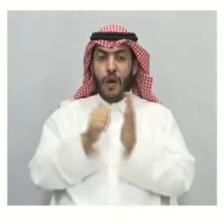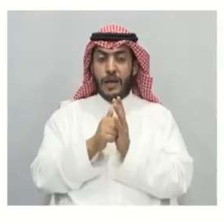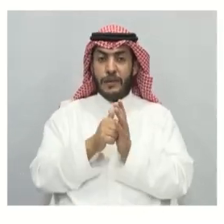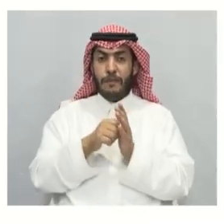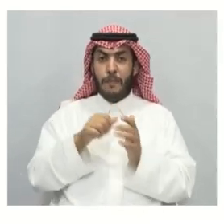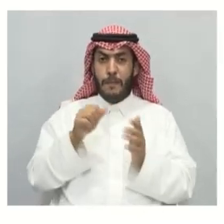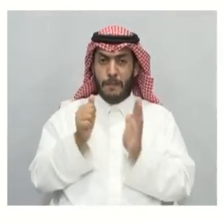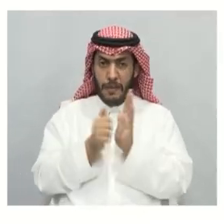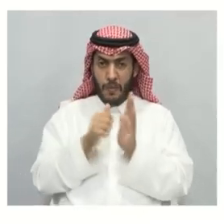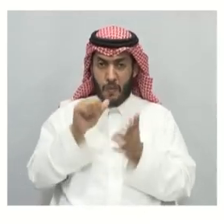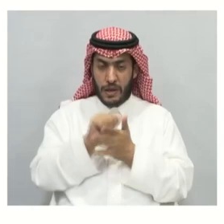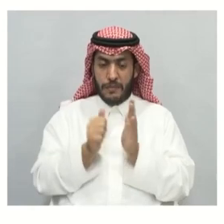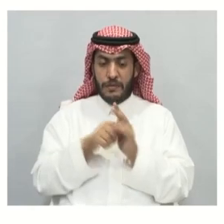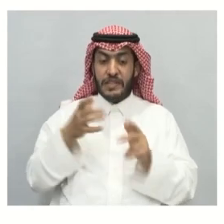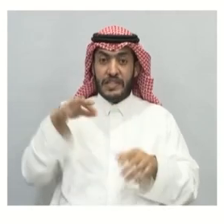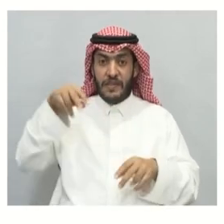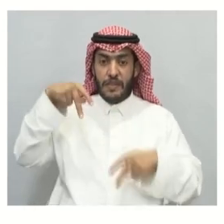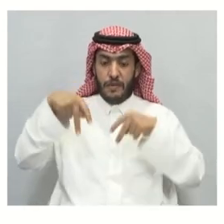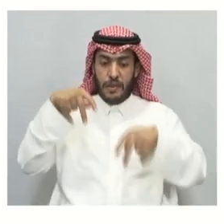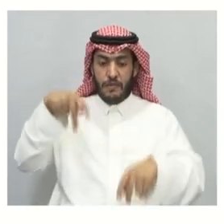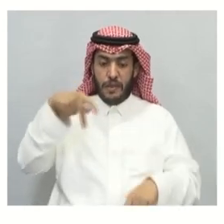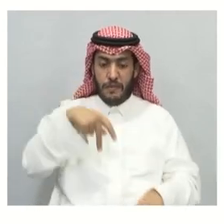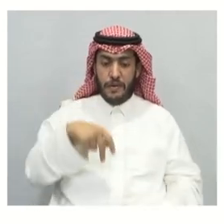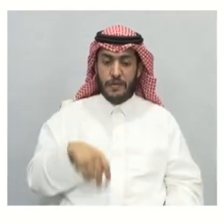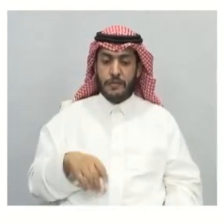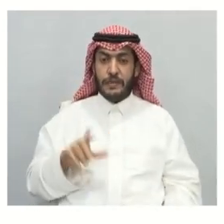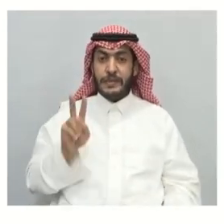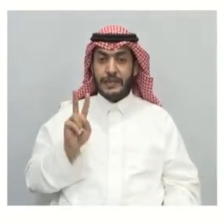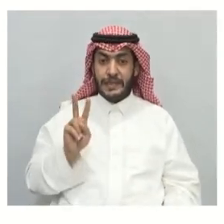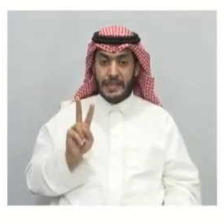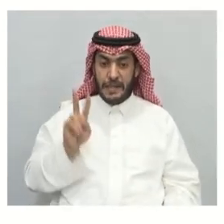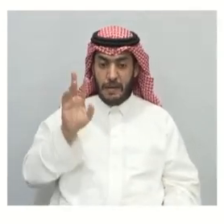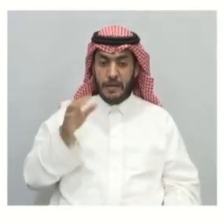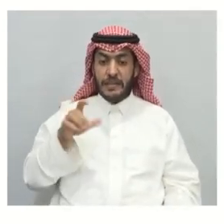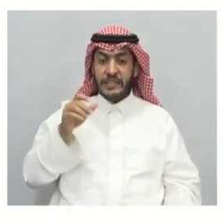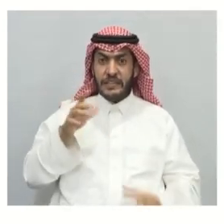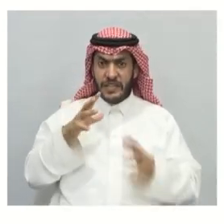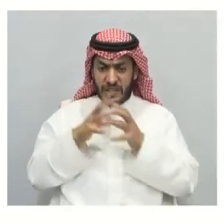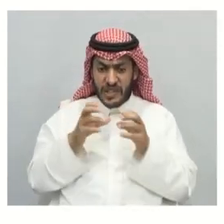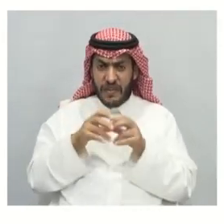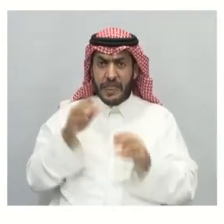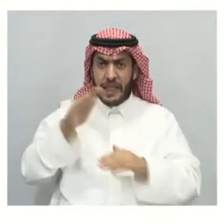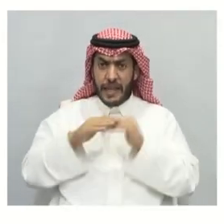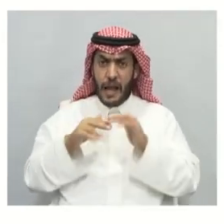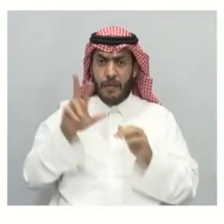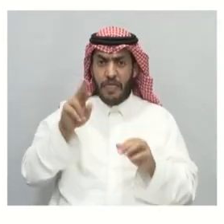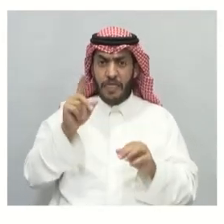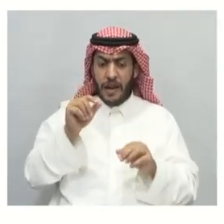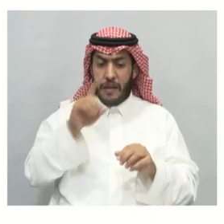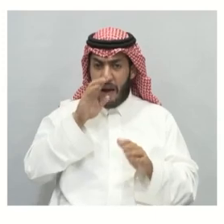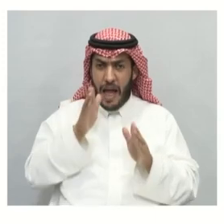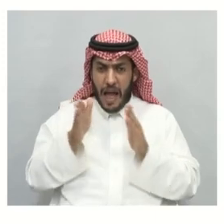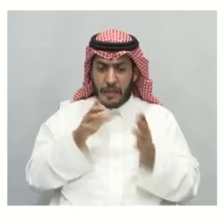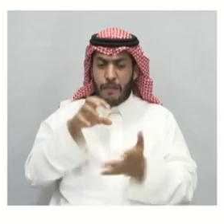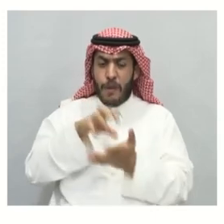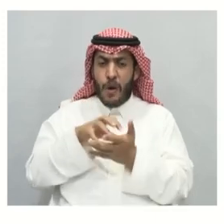منزلي يا شباب صفحه 88 اللي هو فقره رقم سب او تدريب رقم سب صف تركيب الذره ودد